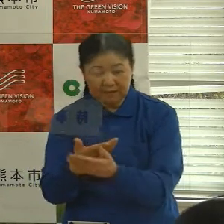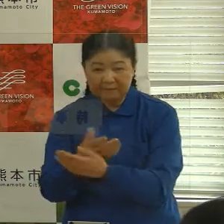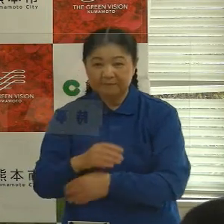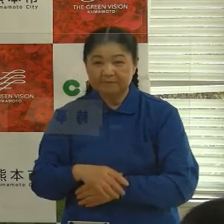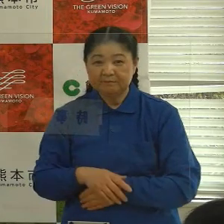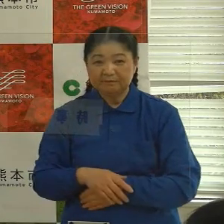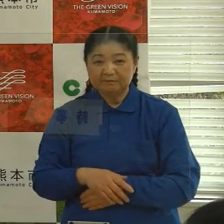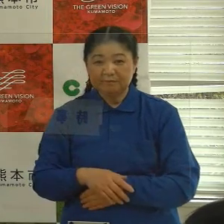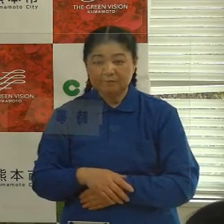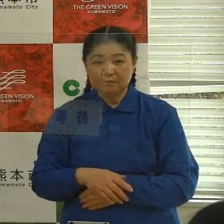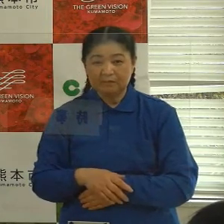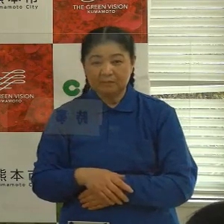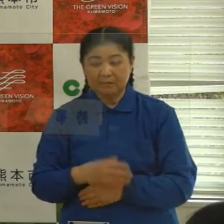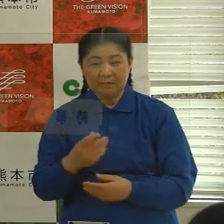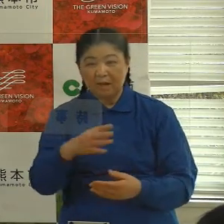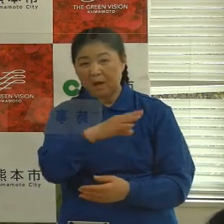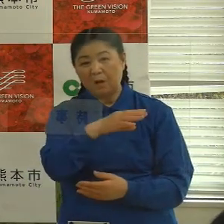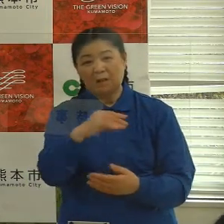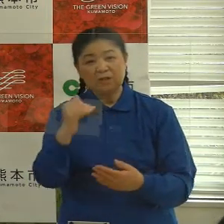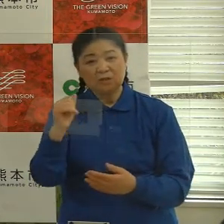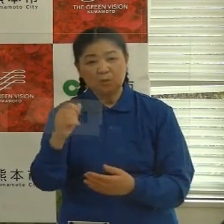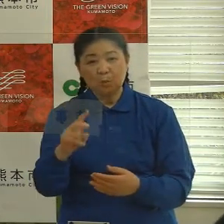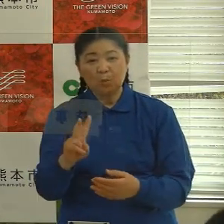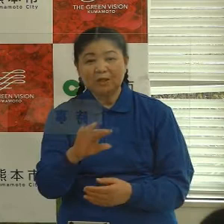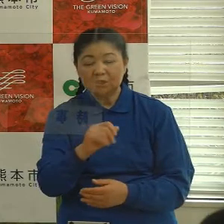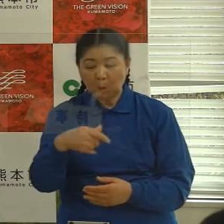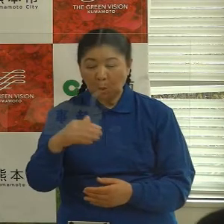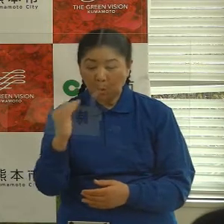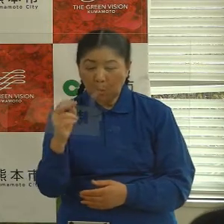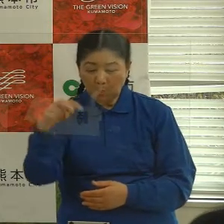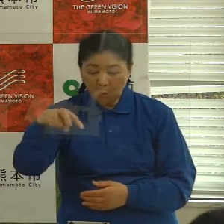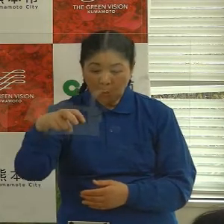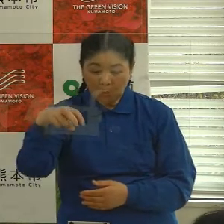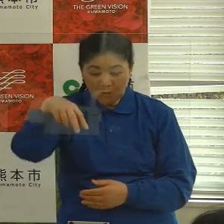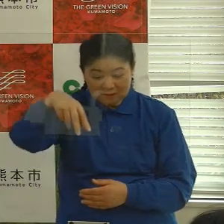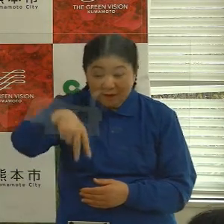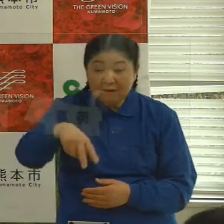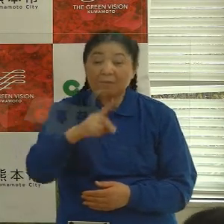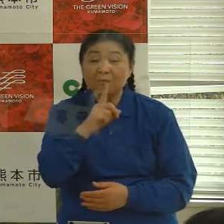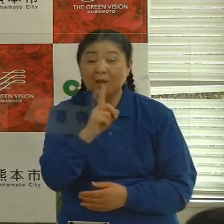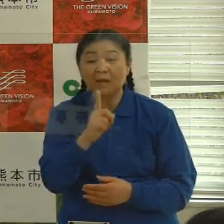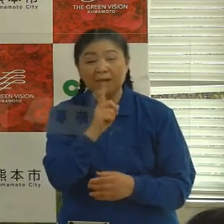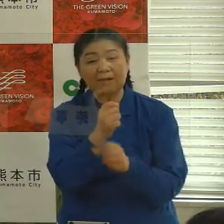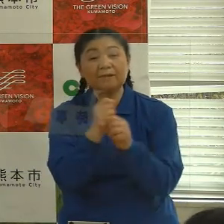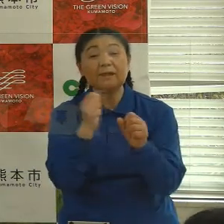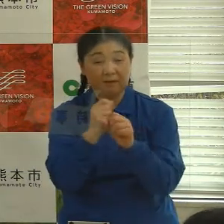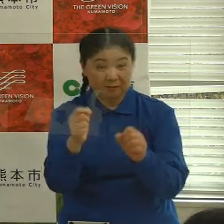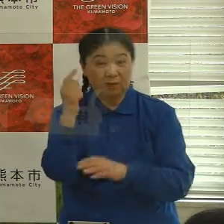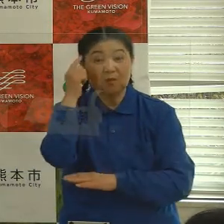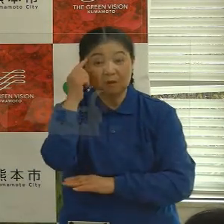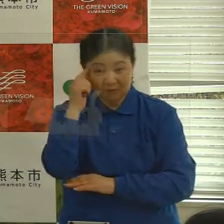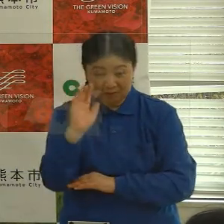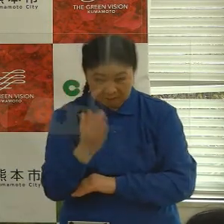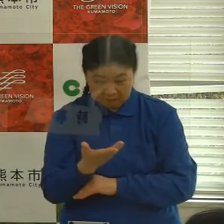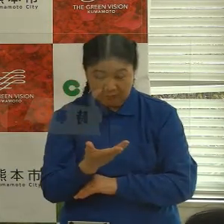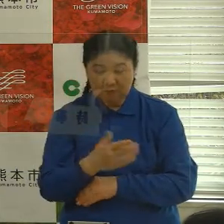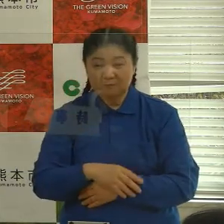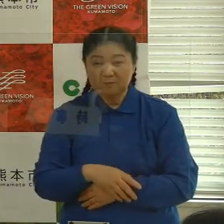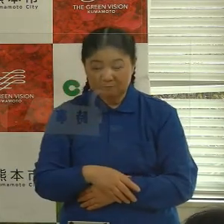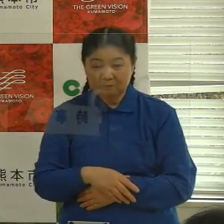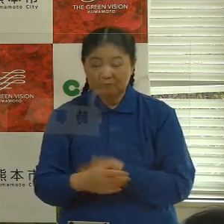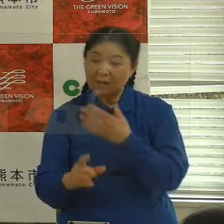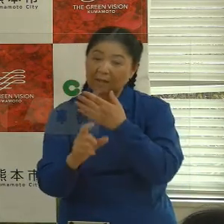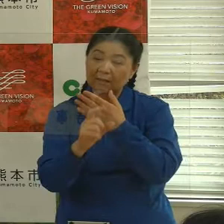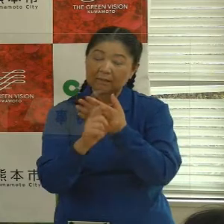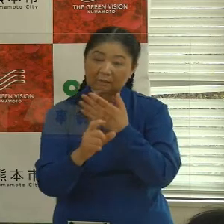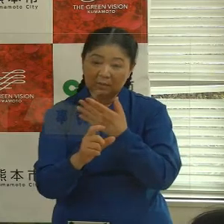か。 明確にウィズコロナっていうふうにはなかなか何をもっていうのは言えないと思いますが、やはり